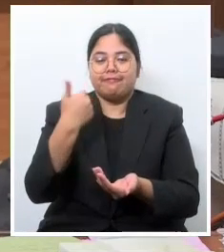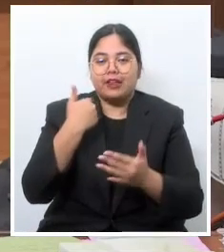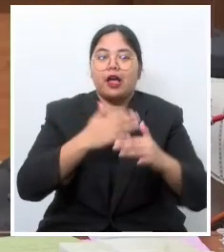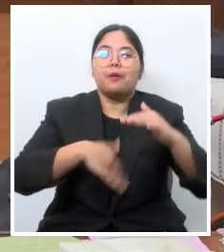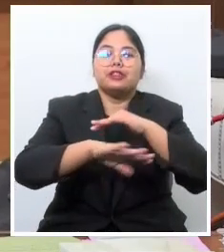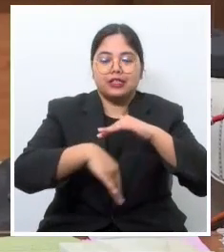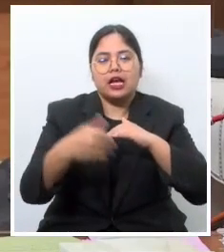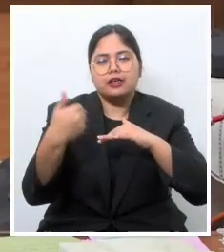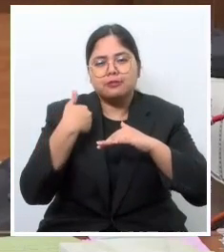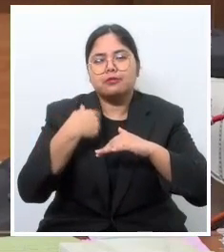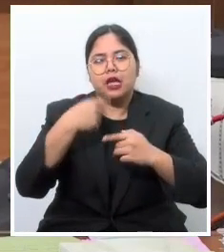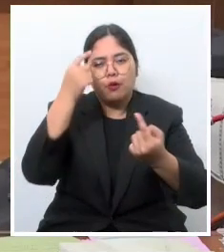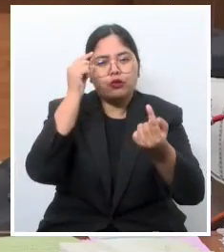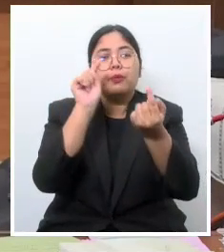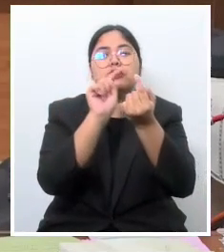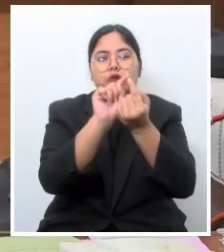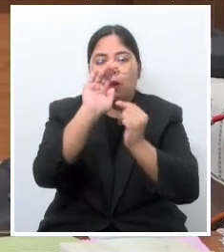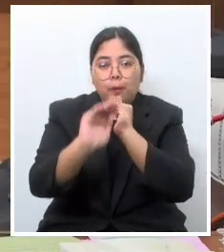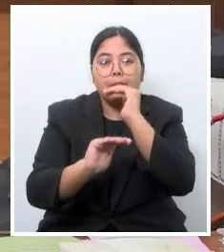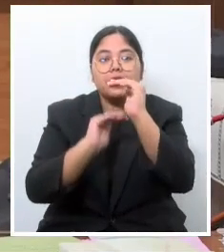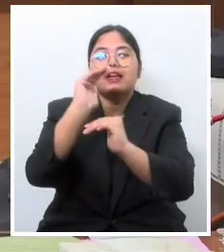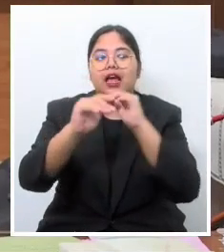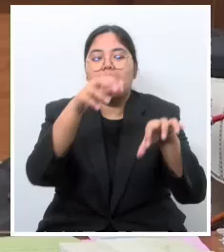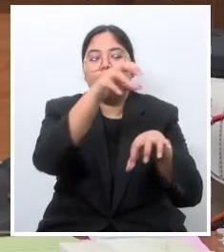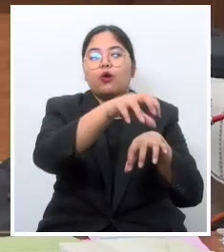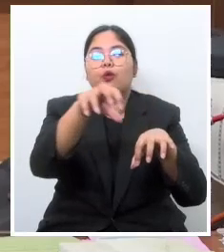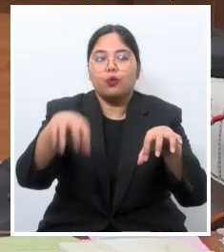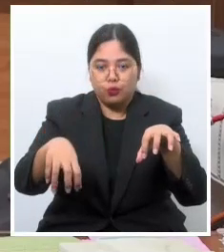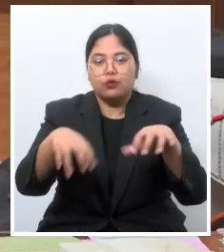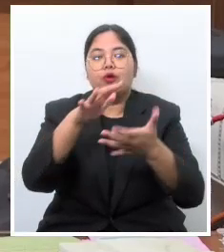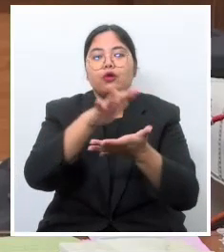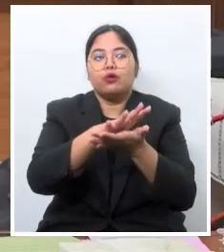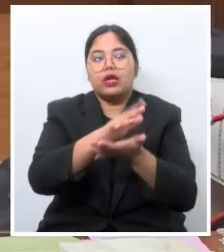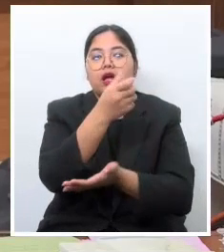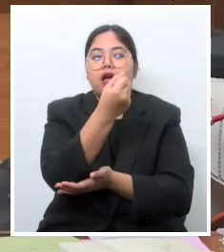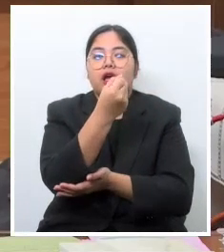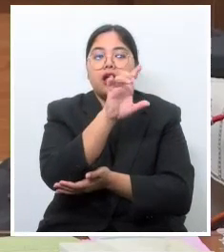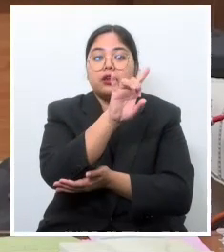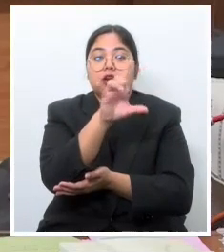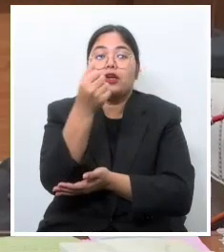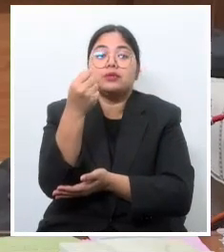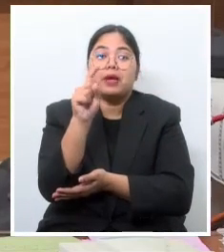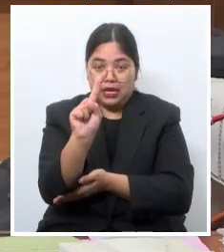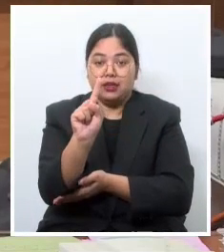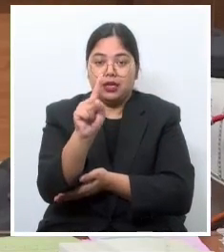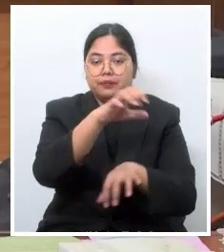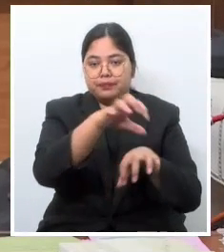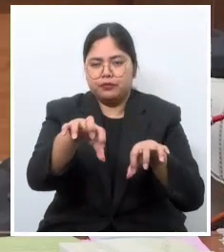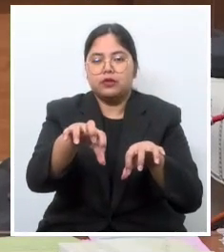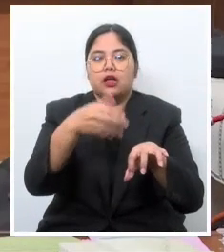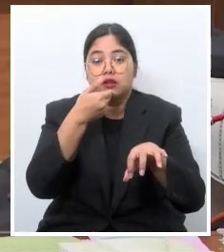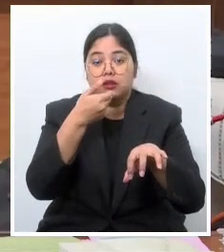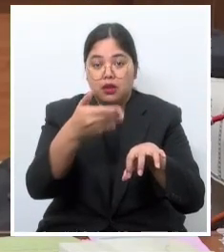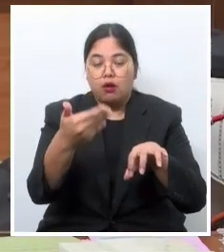มีเป้าหมายที่จะพัพัฒนาการศึกษาในกลุ่มโรงเรียนทัวิทยา 111โรงเรียนเนี่ยสู่ความยั่งยืนโดยมีการจัด